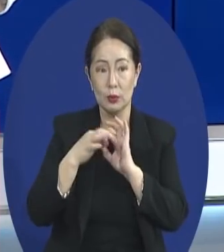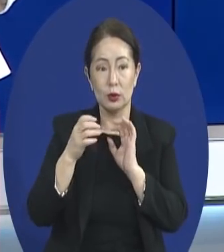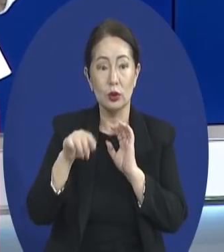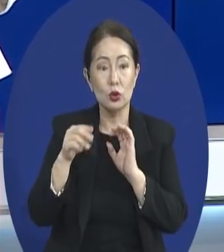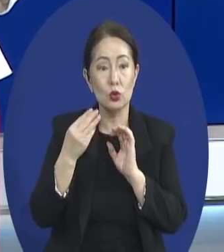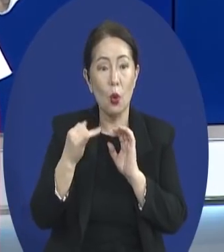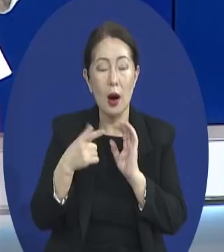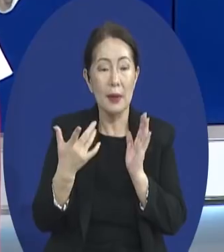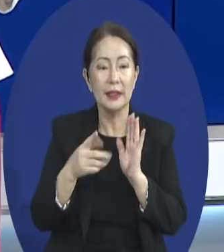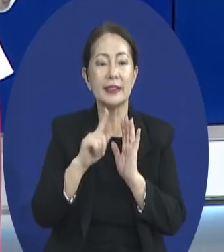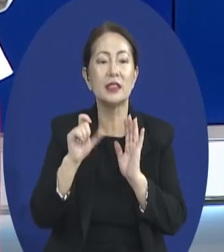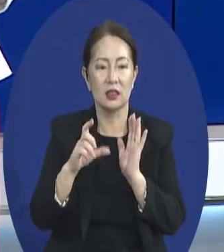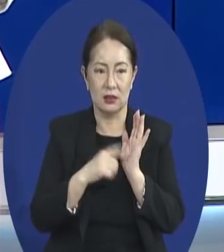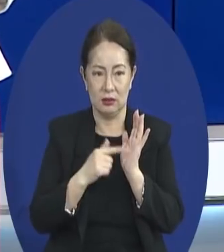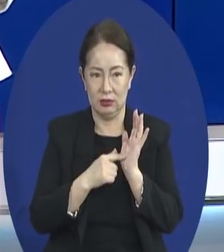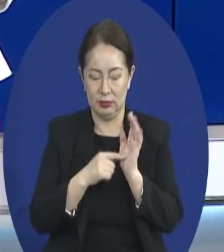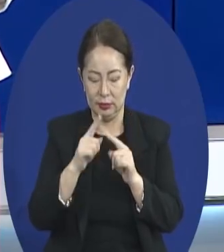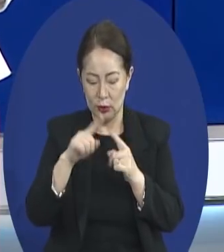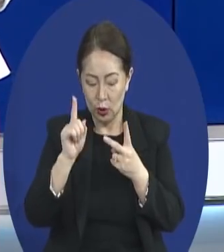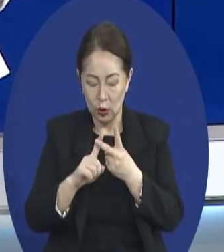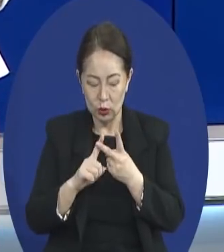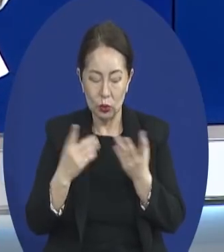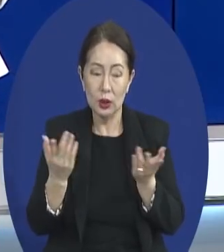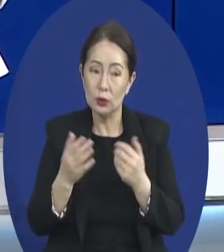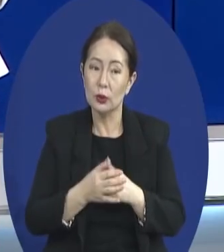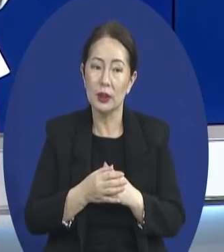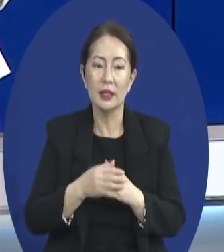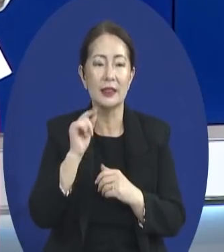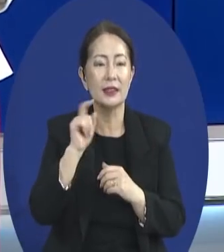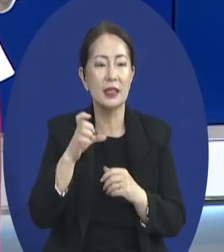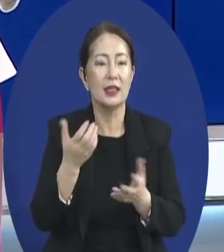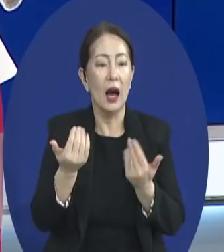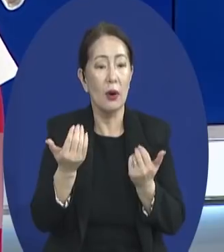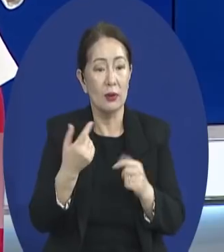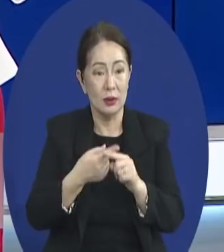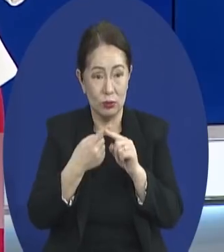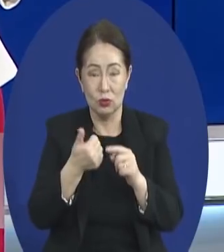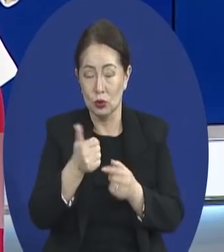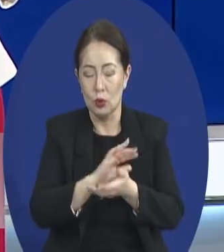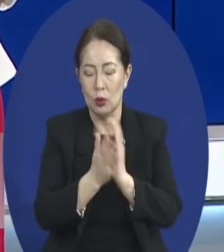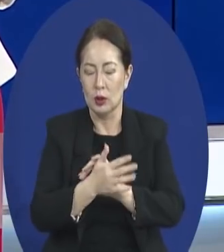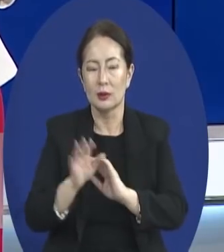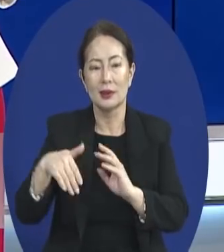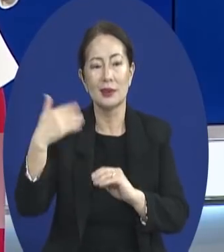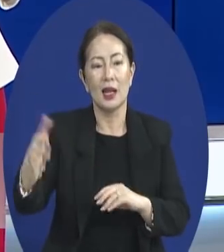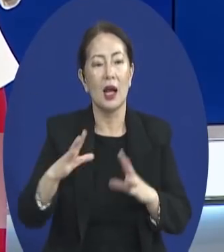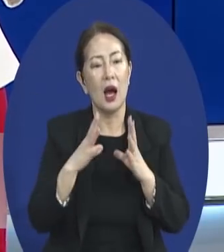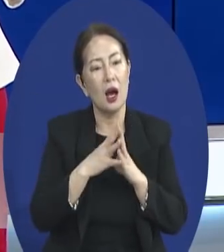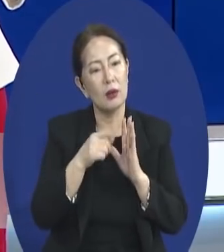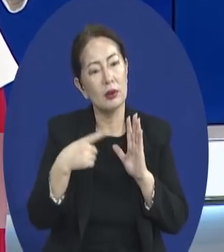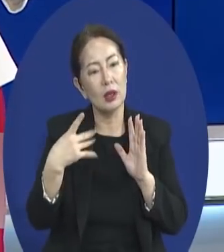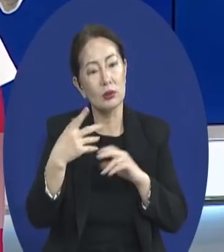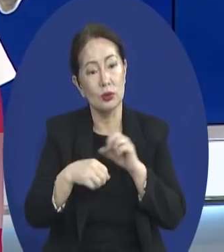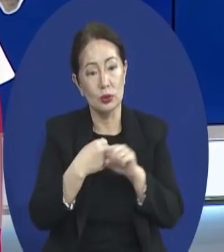байх шаардлагатай байна. За гурав дахь хүчин зүйлийг бол юу гэж тайлбарлаж байна гэхээр зэсийн эрэлт нэмэгдсээр байгаа ч ирэх 10-15 жилийн хугацаанд